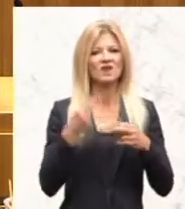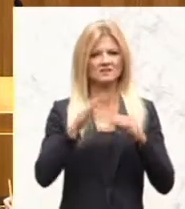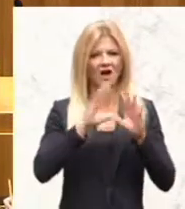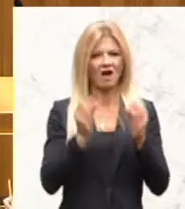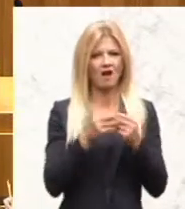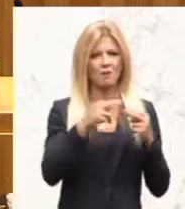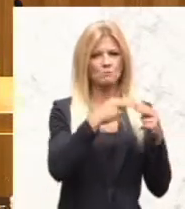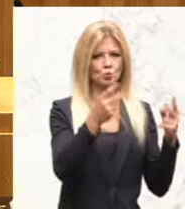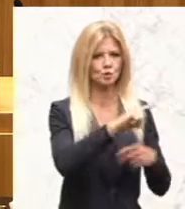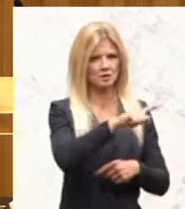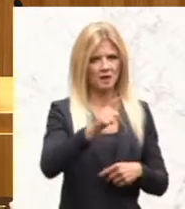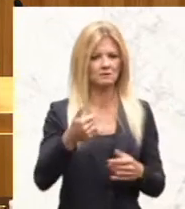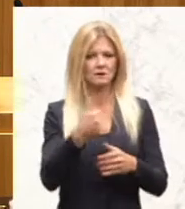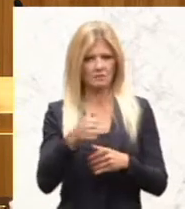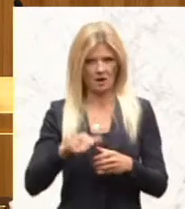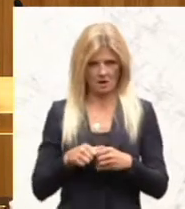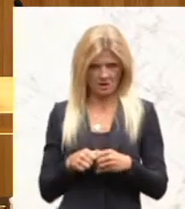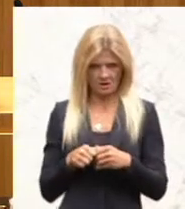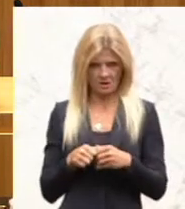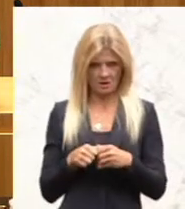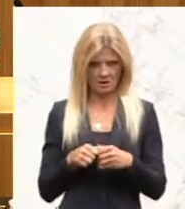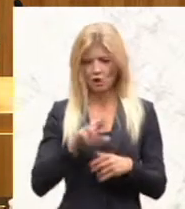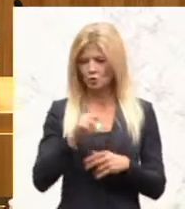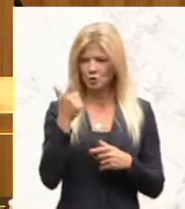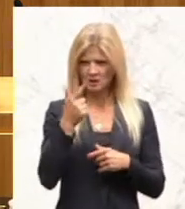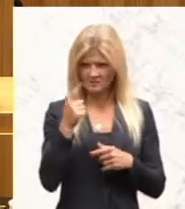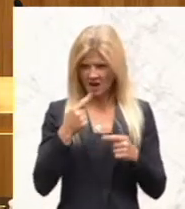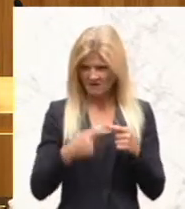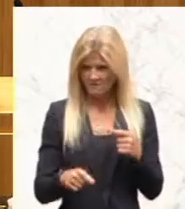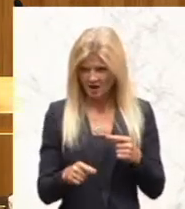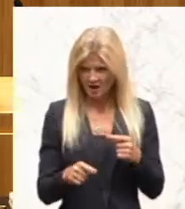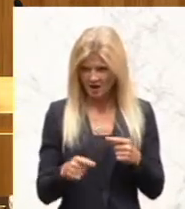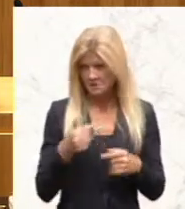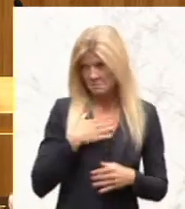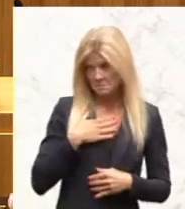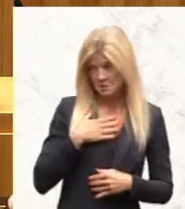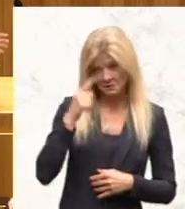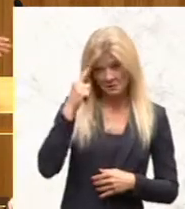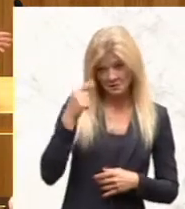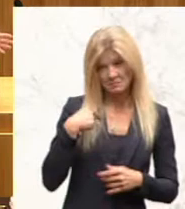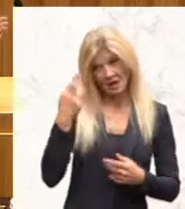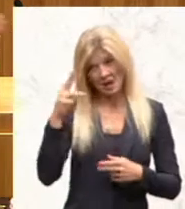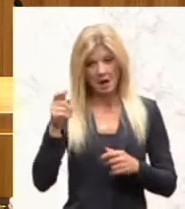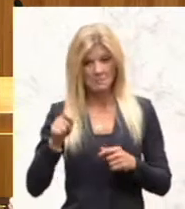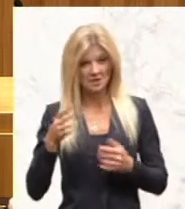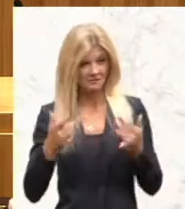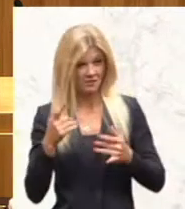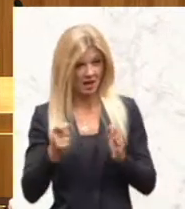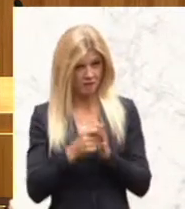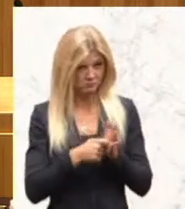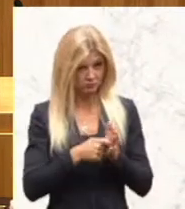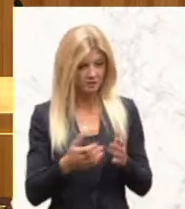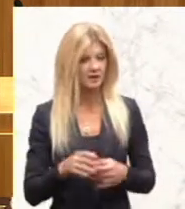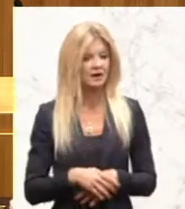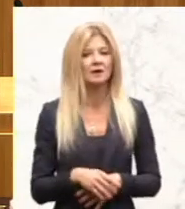beteiligen. Es fehlen noch 2, nach meinem Gedächtnis, der Herr Präsident wird das vielleicht korrigieren, aber es ist die